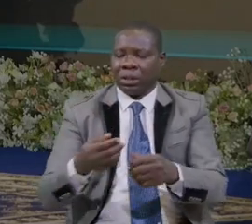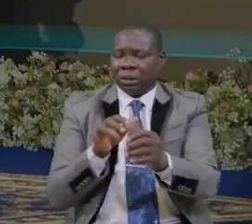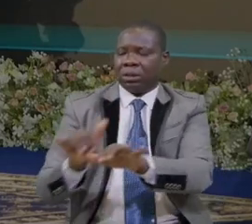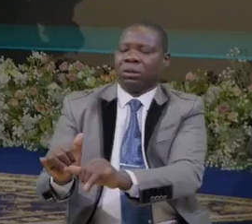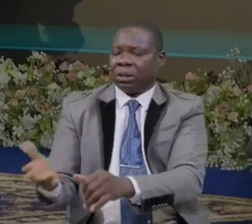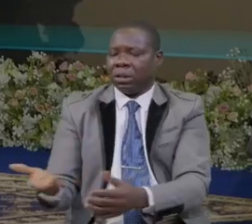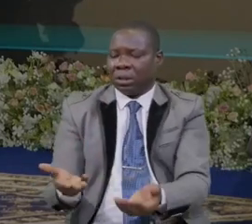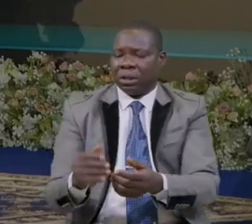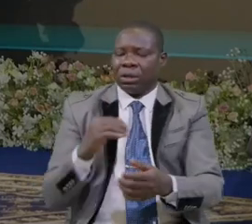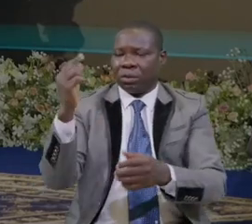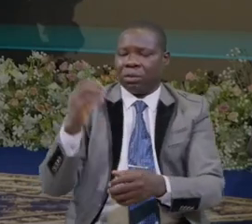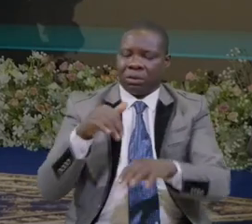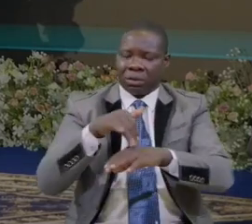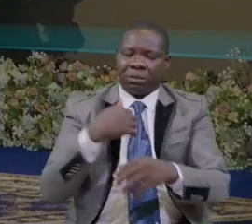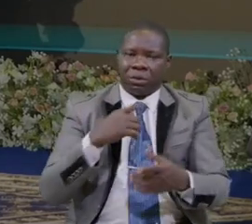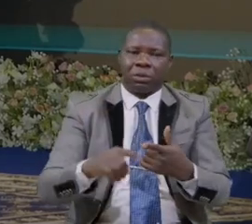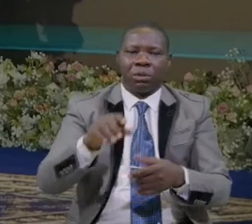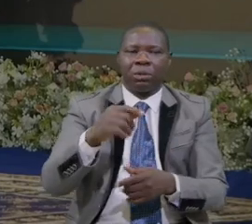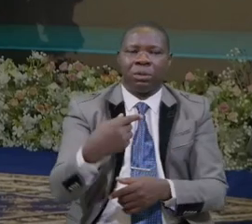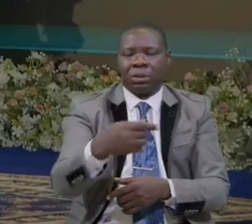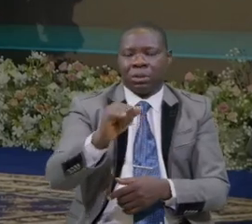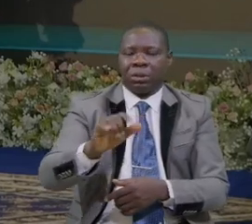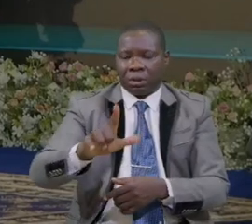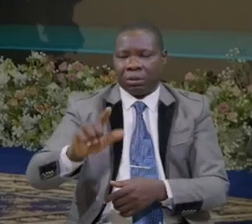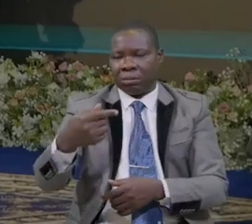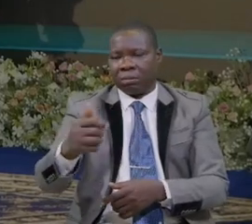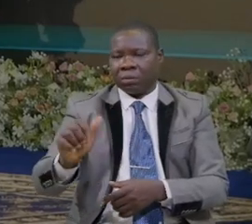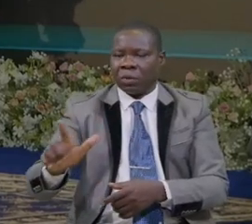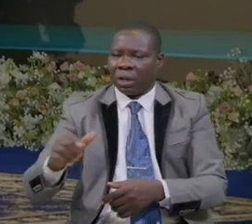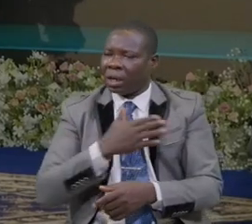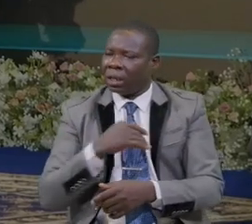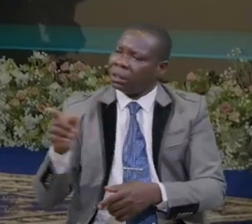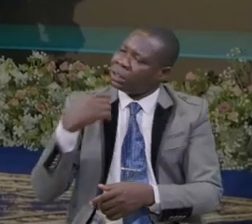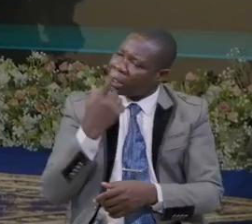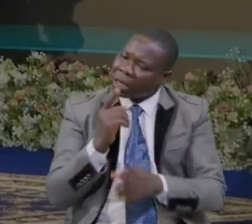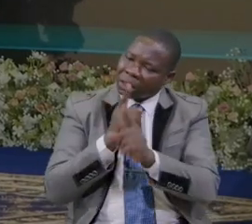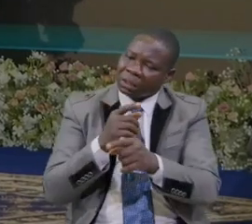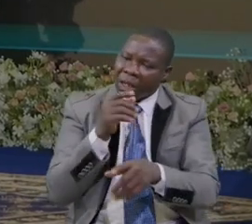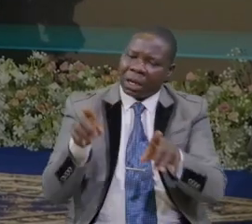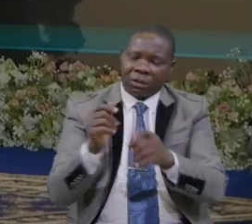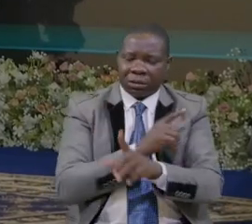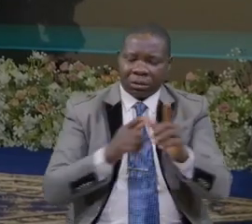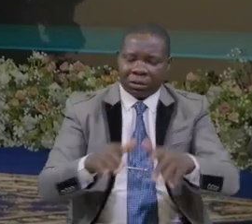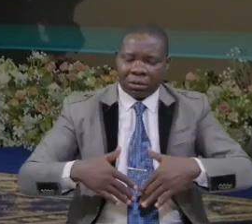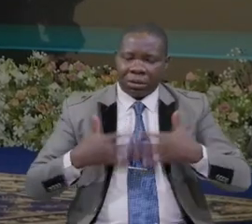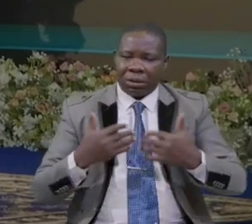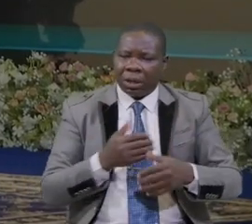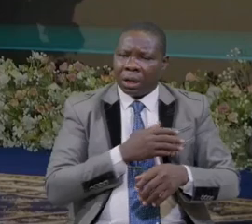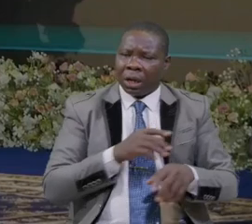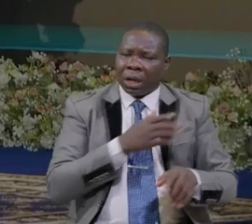Élisée a dit, comme l'Éternel est vivant, et comme tu vis avec moi